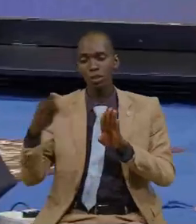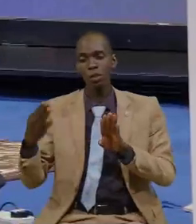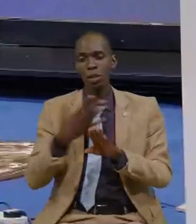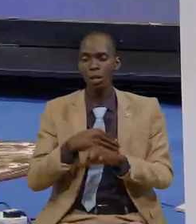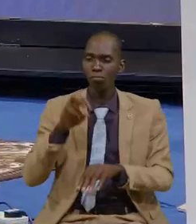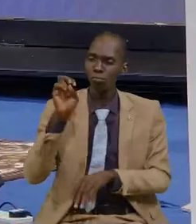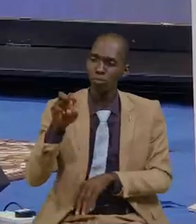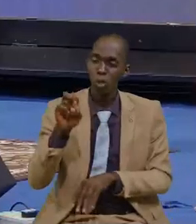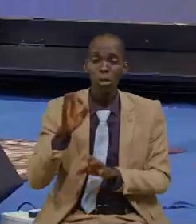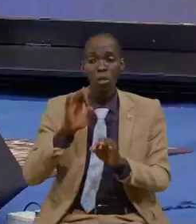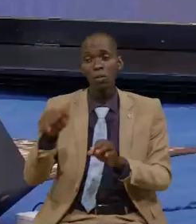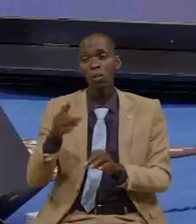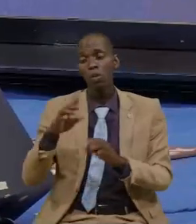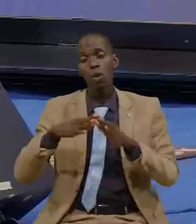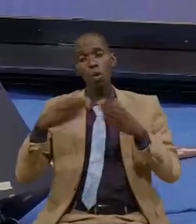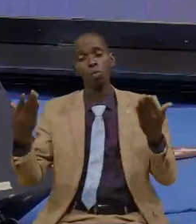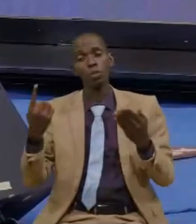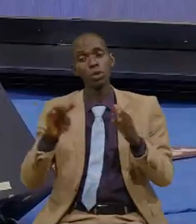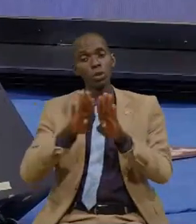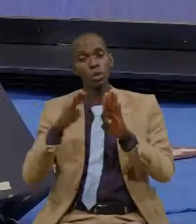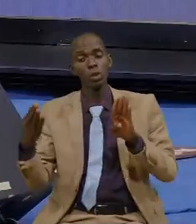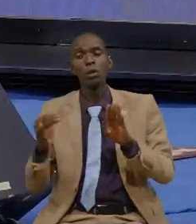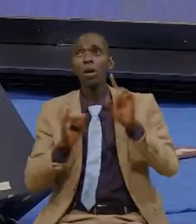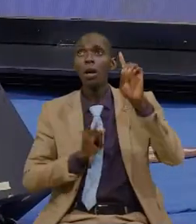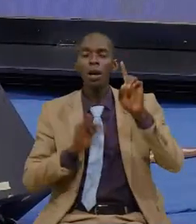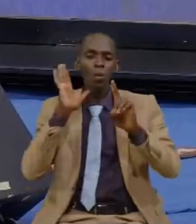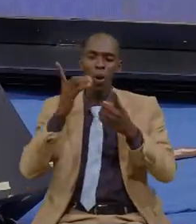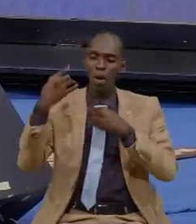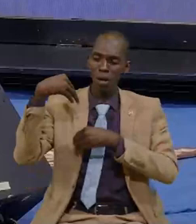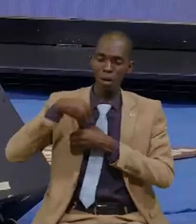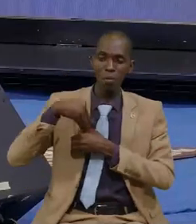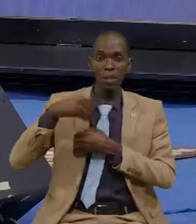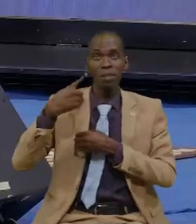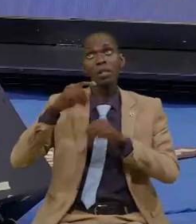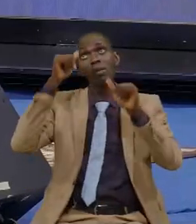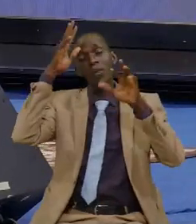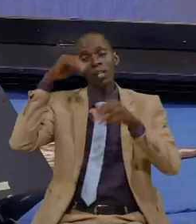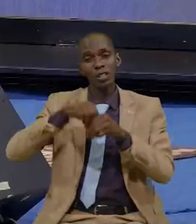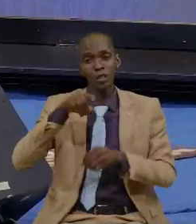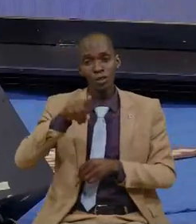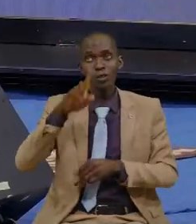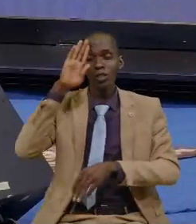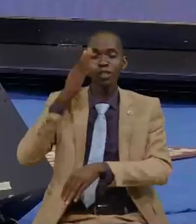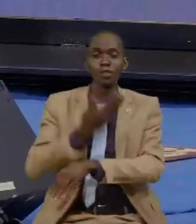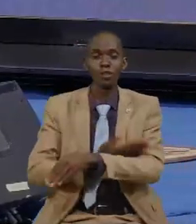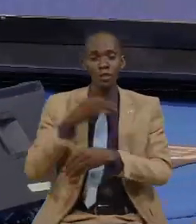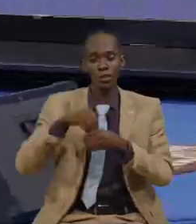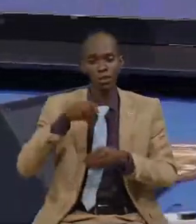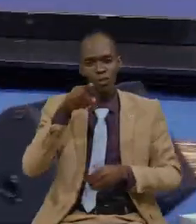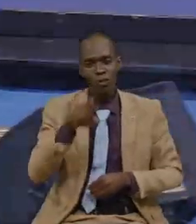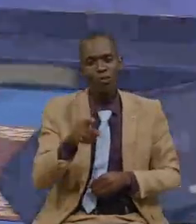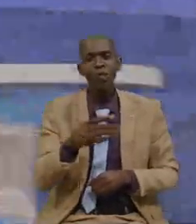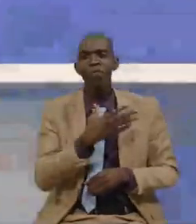et je frappe. Si quelqu'un ouvre la porte, j'entrerai le Père en vous, le Fils en